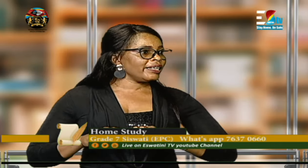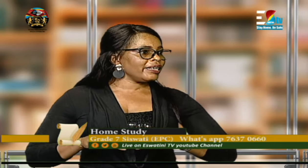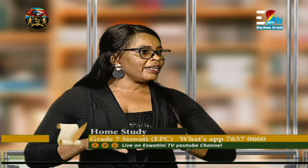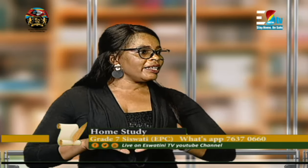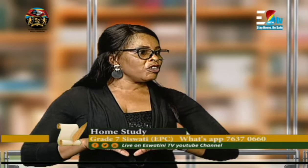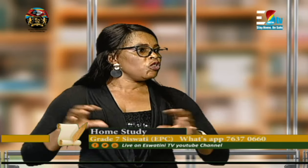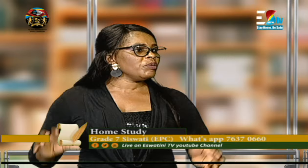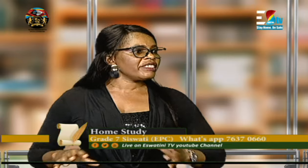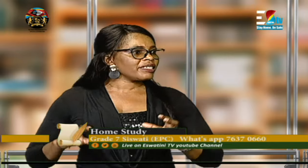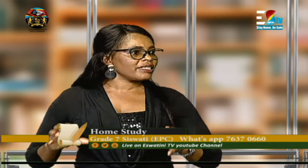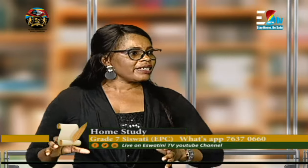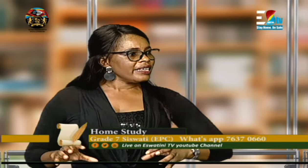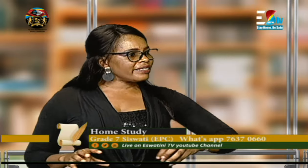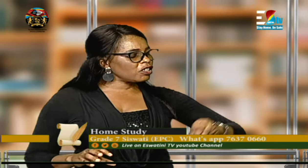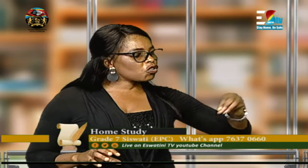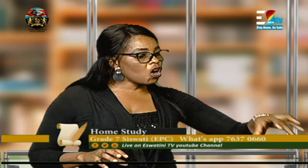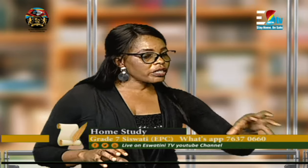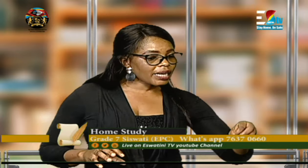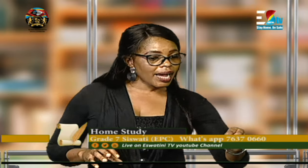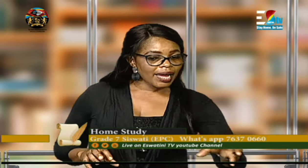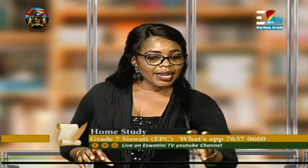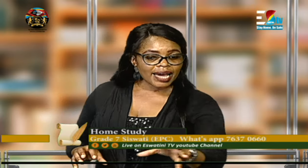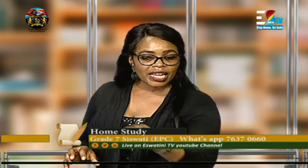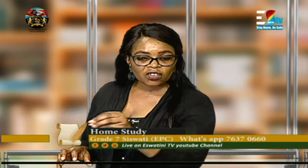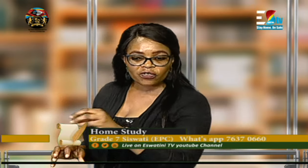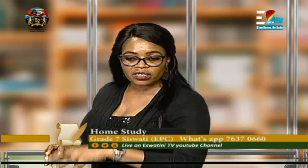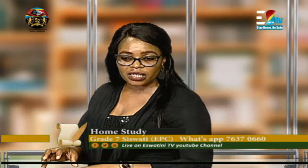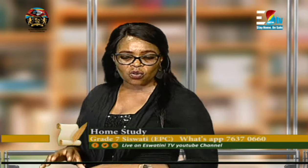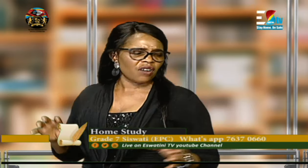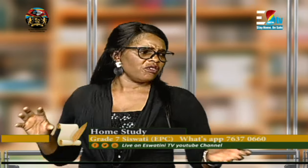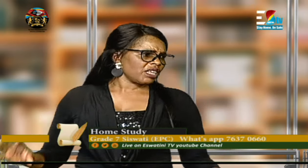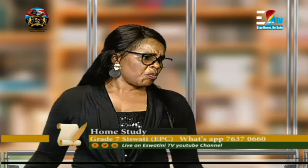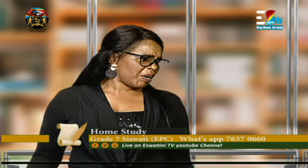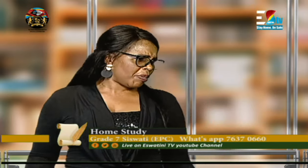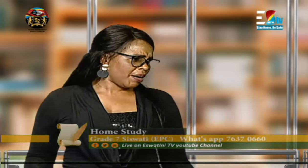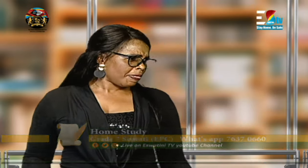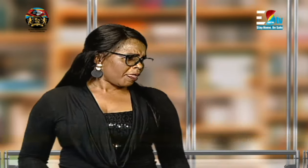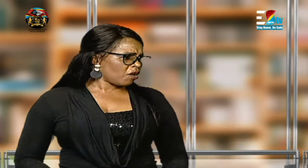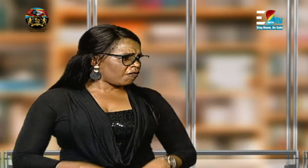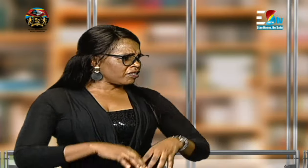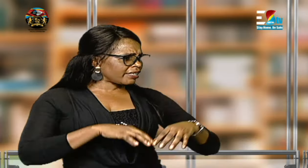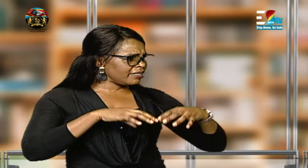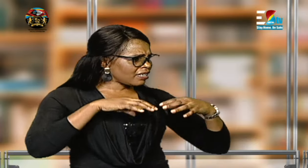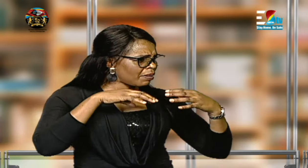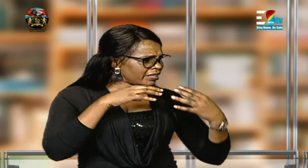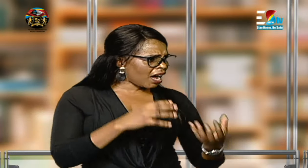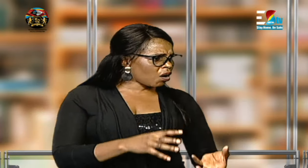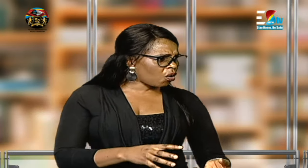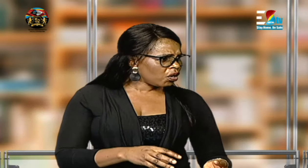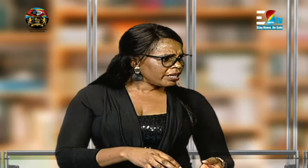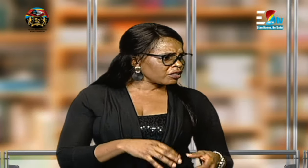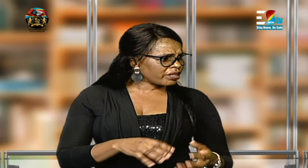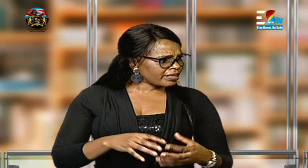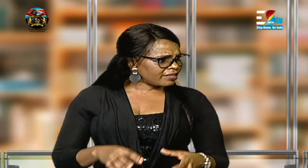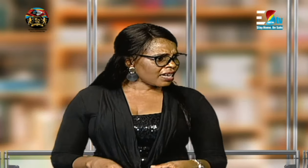vele lelwimi side silicosha la ekufundzeni ungafunza liphepha ungafunza tindzaba